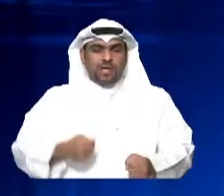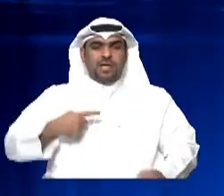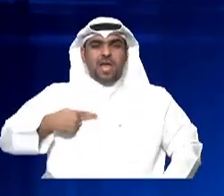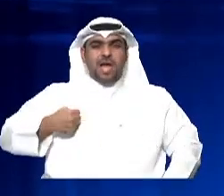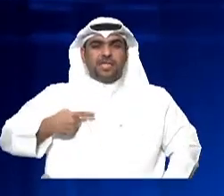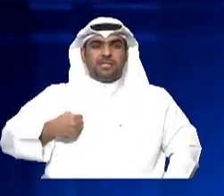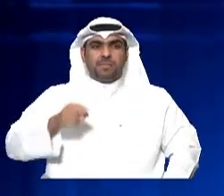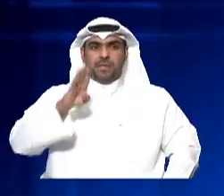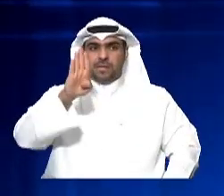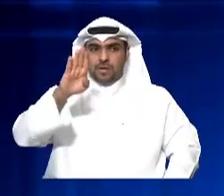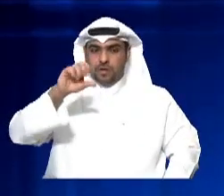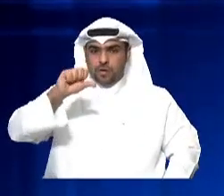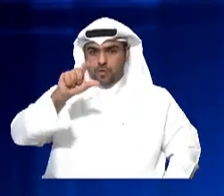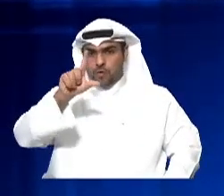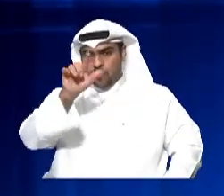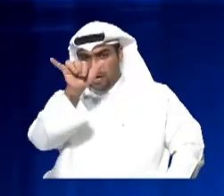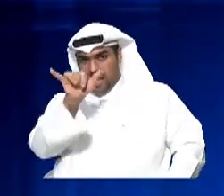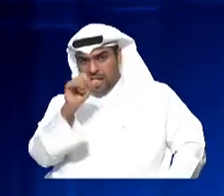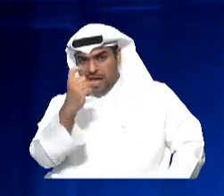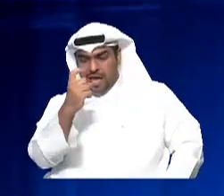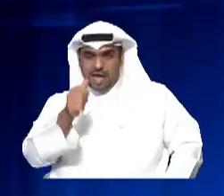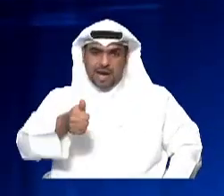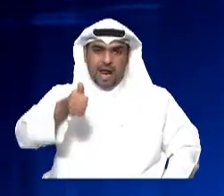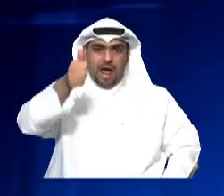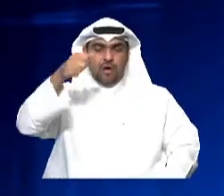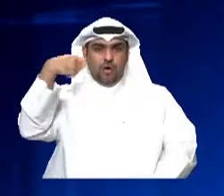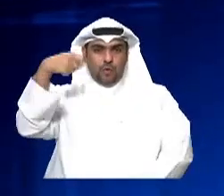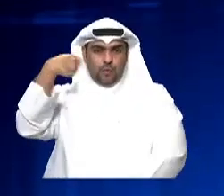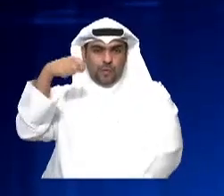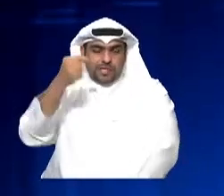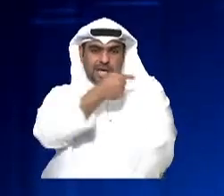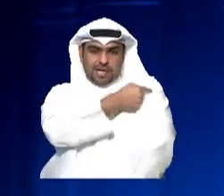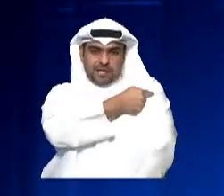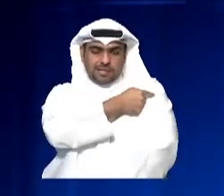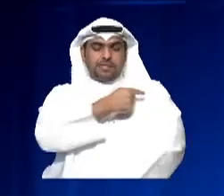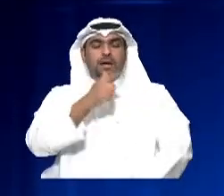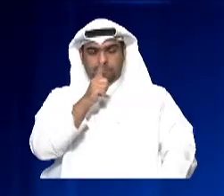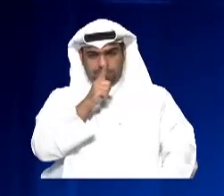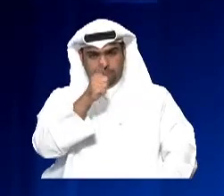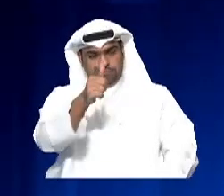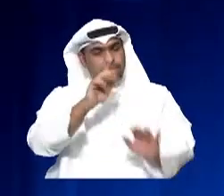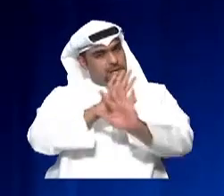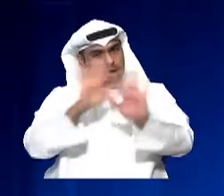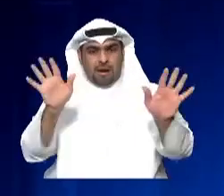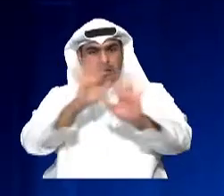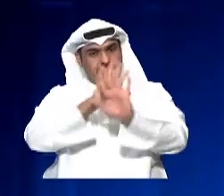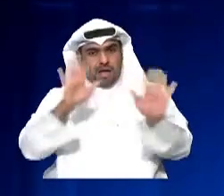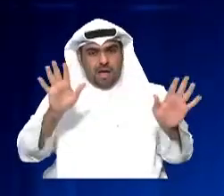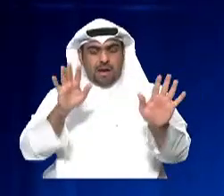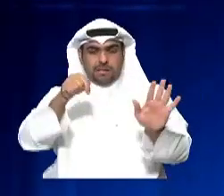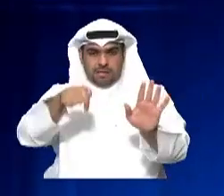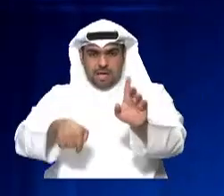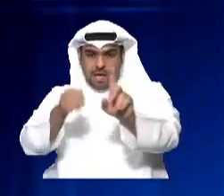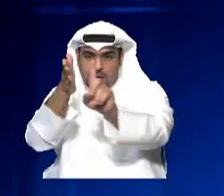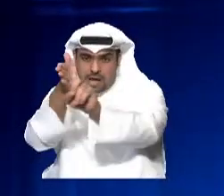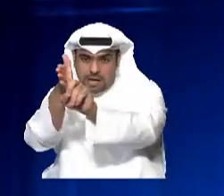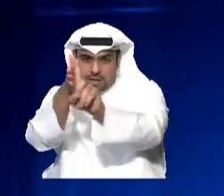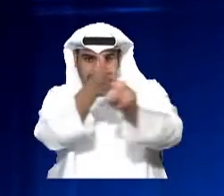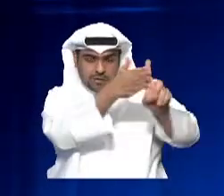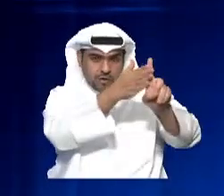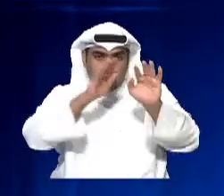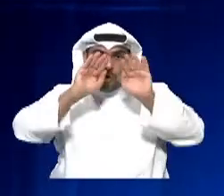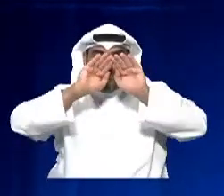تقديم العلاج اللازم للمريض في احدى المستشفيات التابعه للوزاره وبعزله حتى استكمال الشفاء